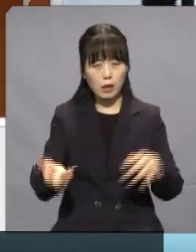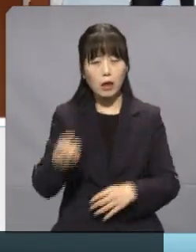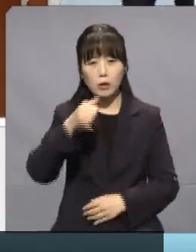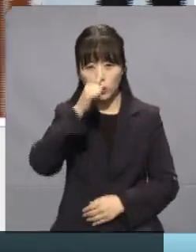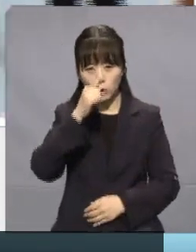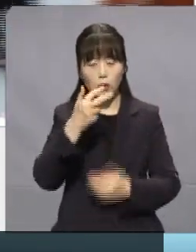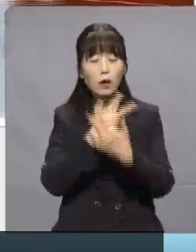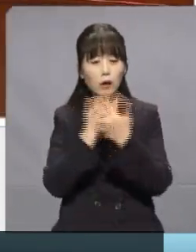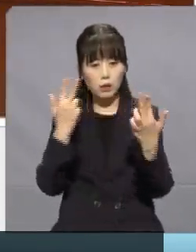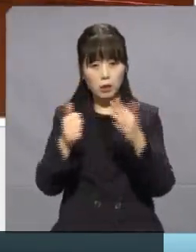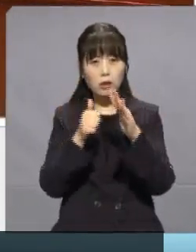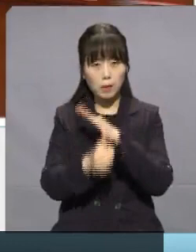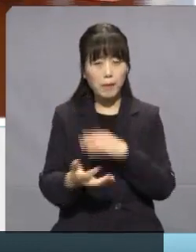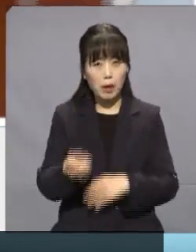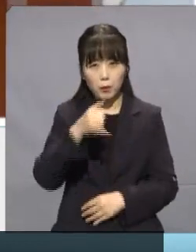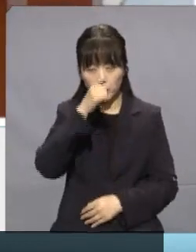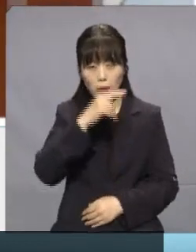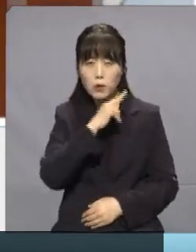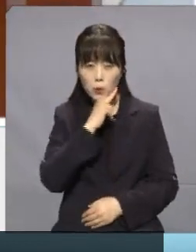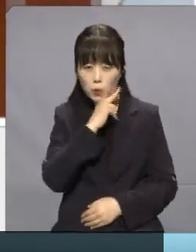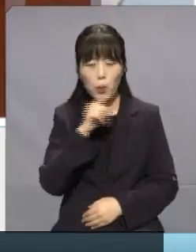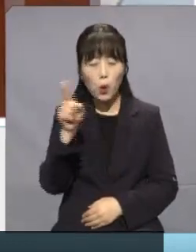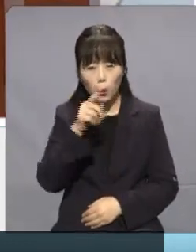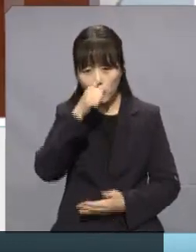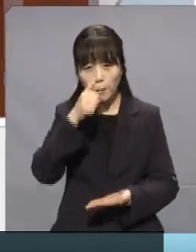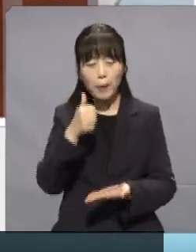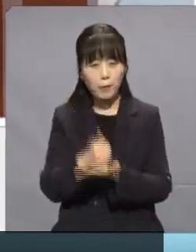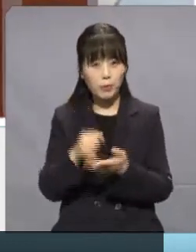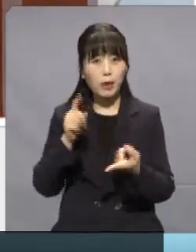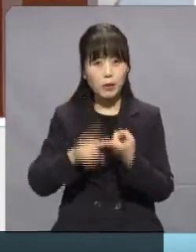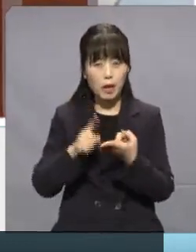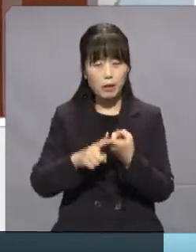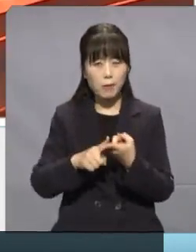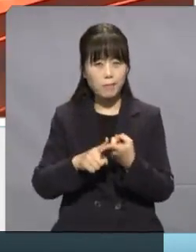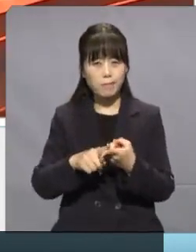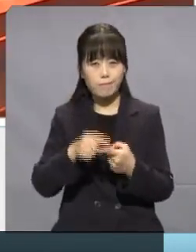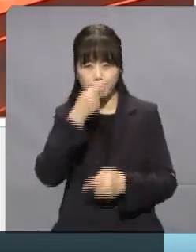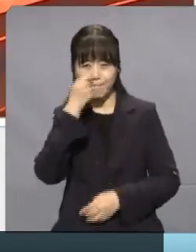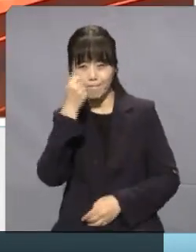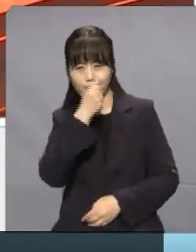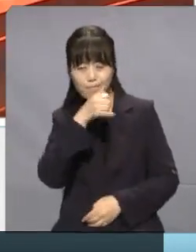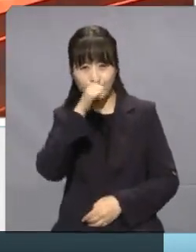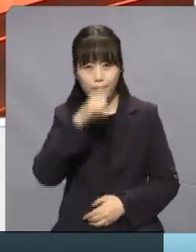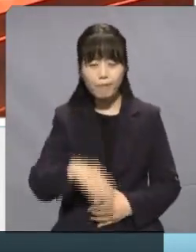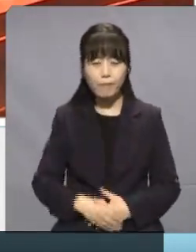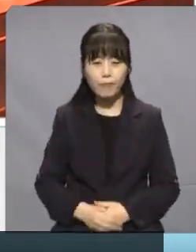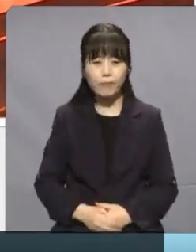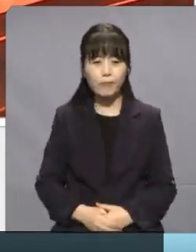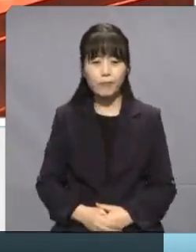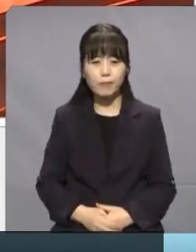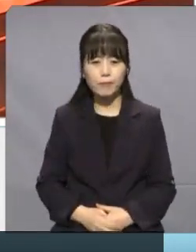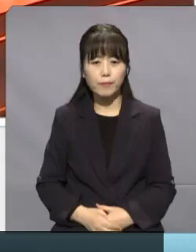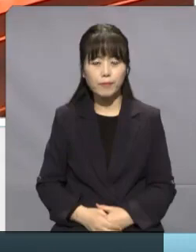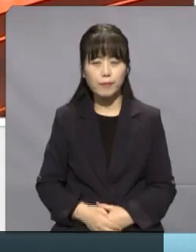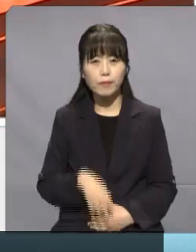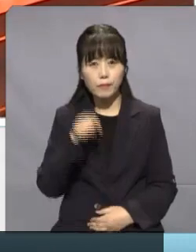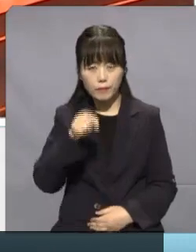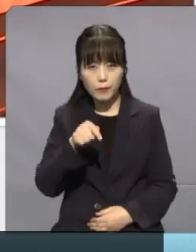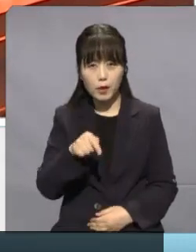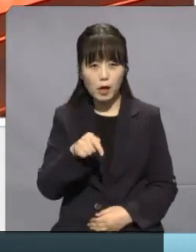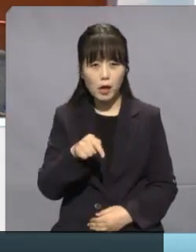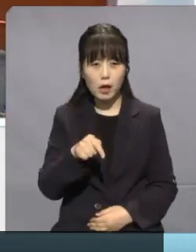대표가 받고 있는 의혹이 어떤 범죄인지를 잘 안단 말이에요 이것이 가령